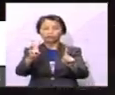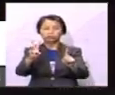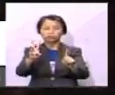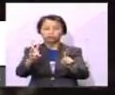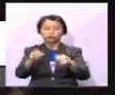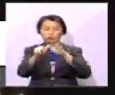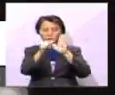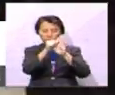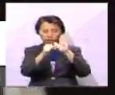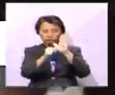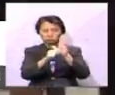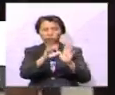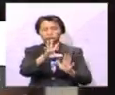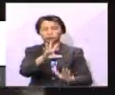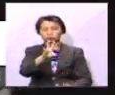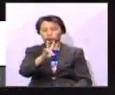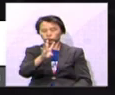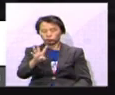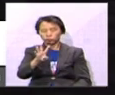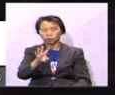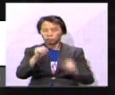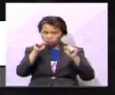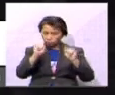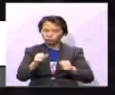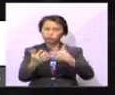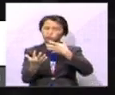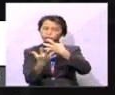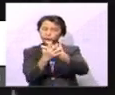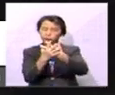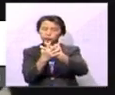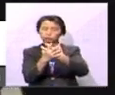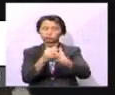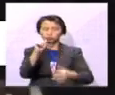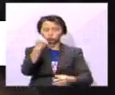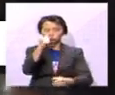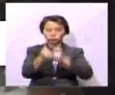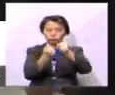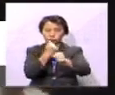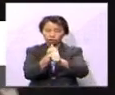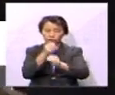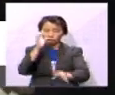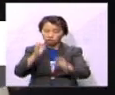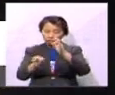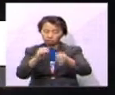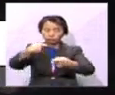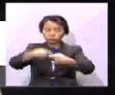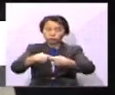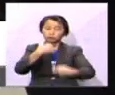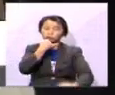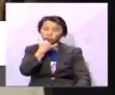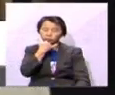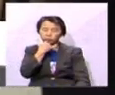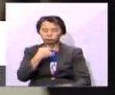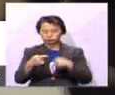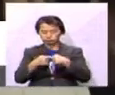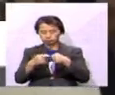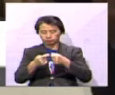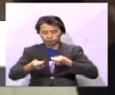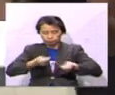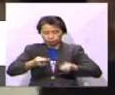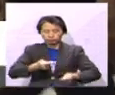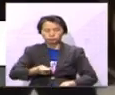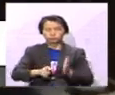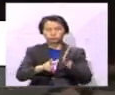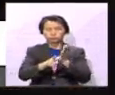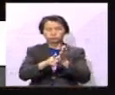Keseksaan Akta 574 yang boleh dipenjara maksimum 10 tahun jika sabit kesalahan. Pendakwaan dikendalikan